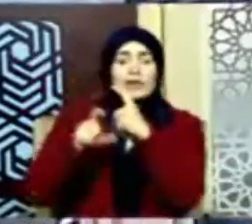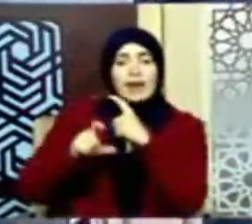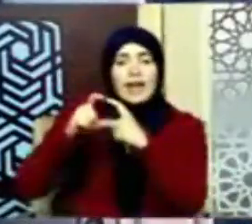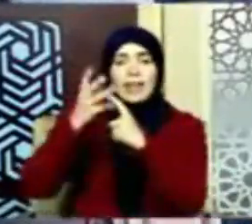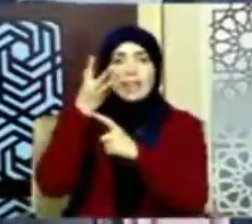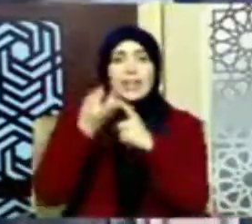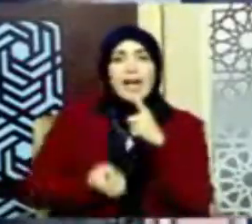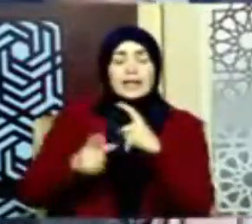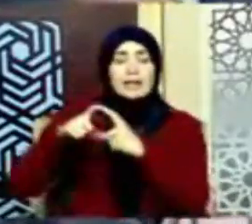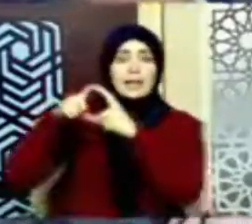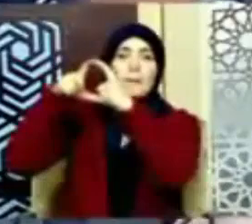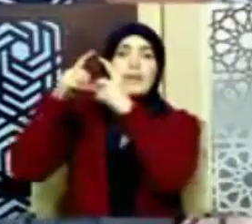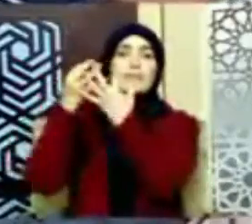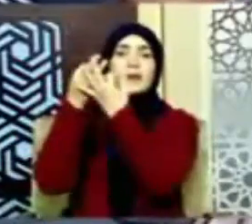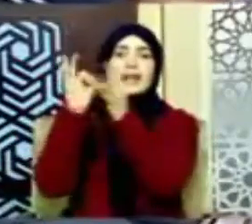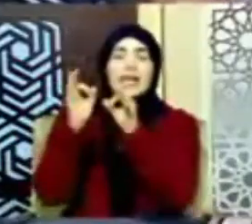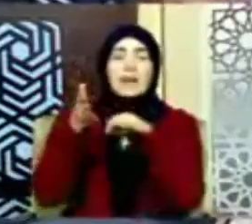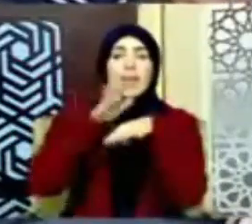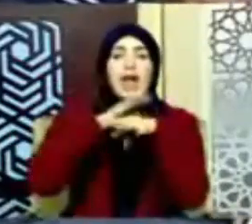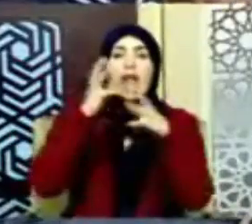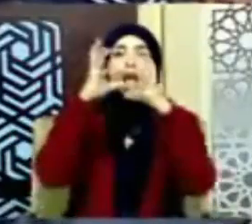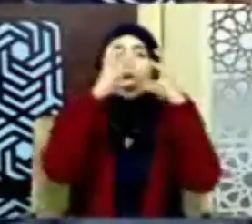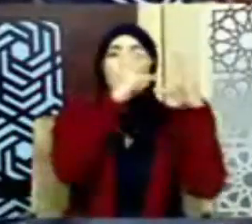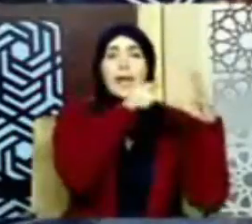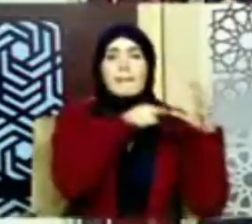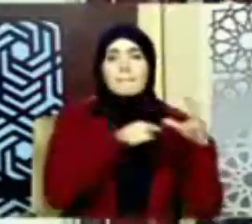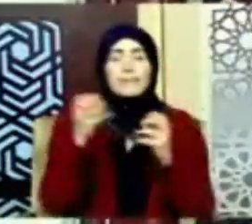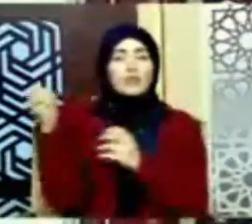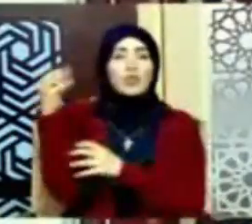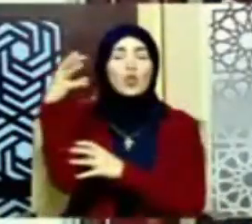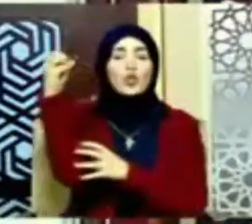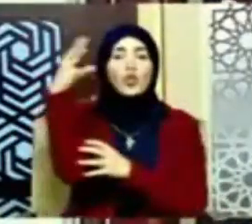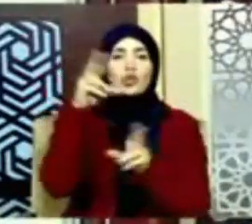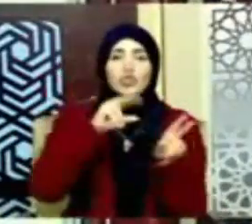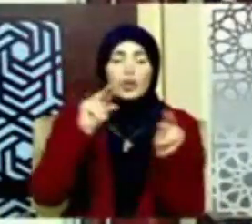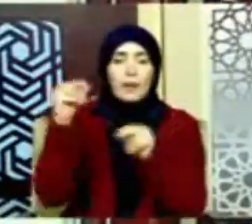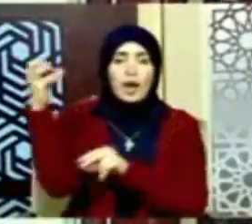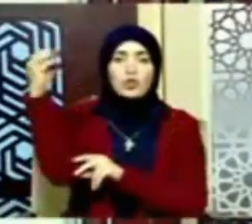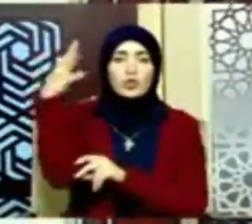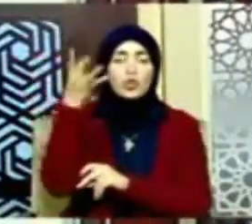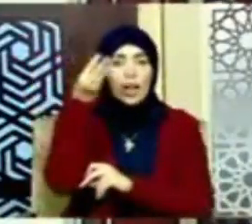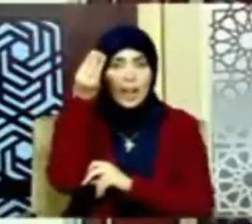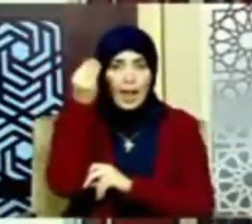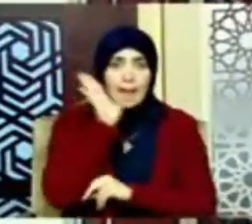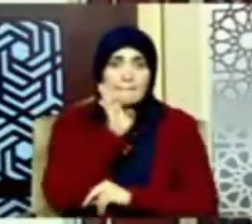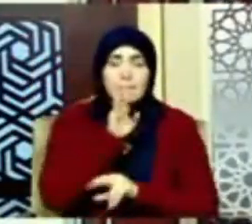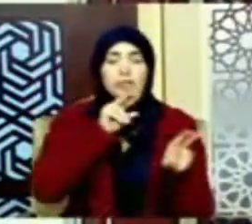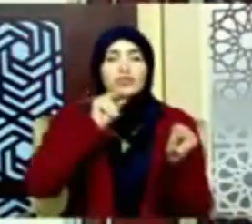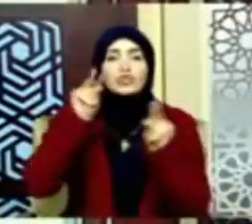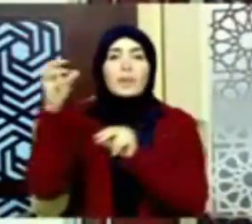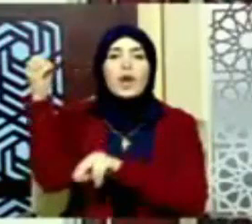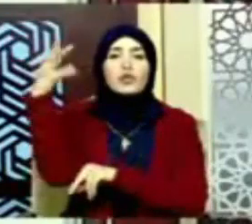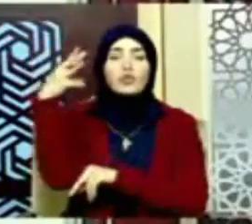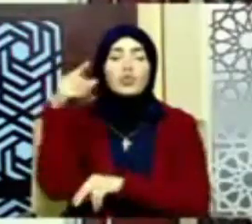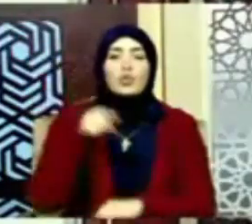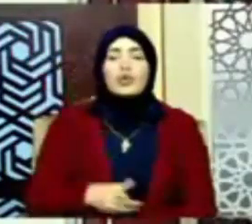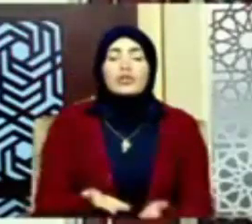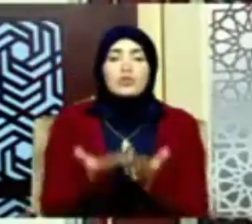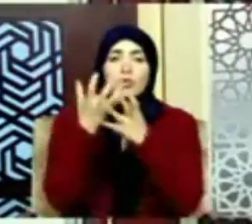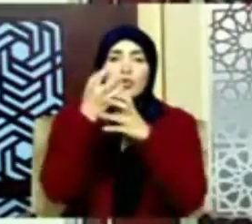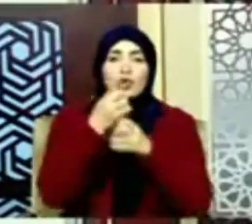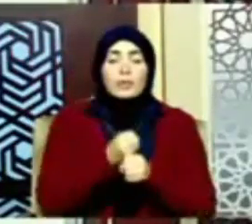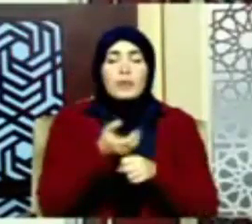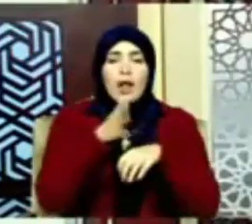البدر على سائر الكواكب. صلوات ربي وسلامه عليه وعلى آله